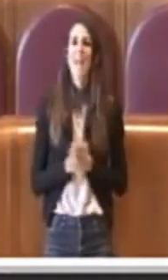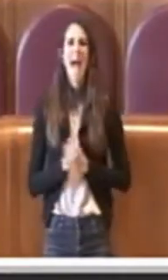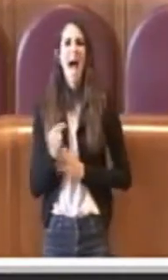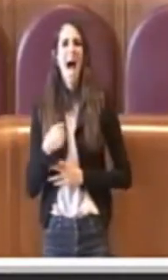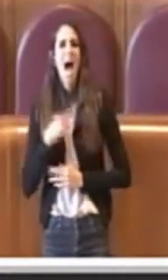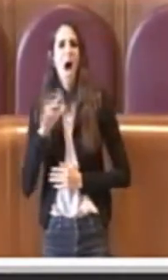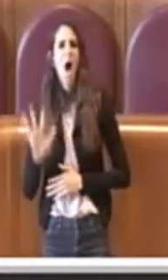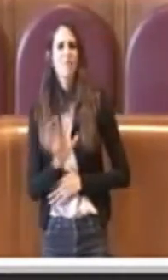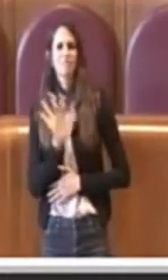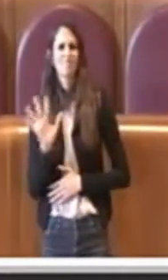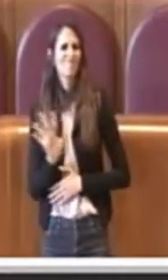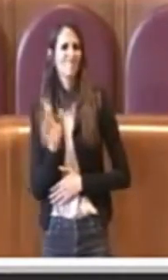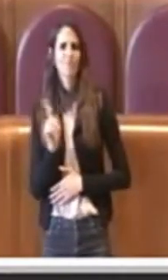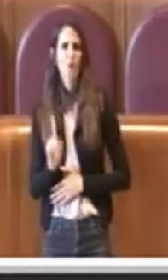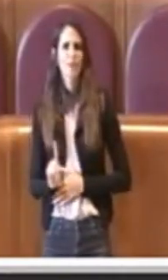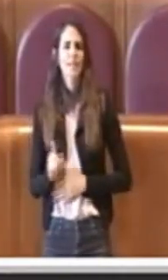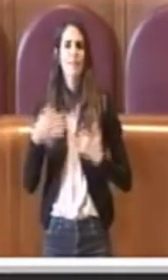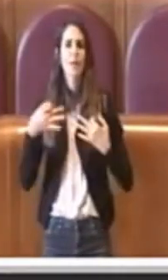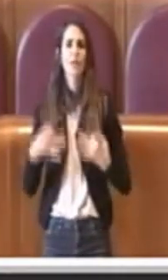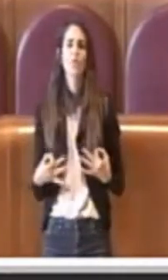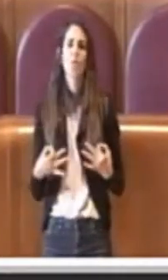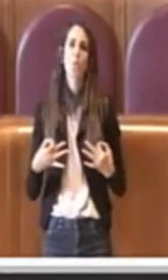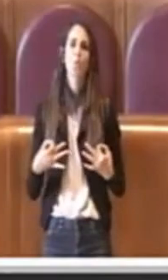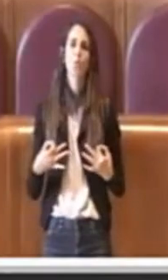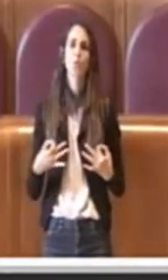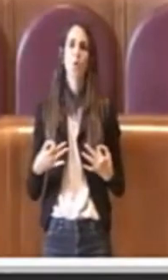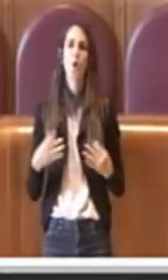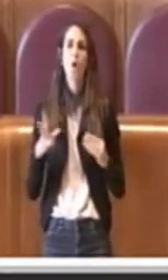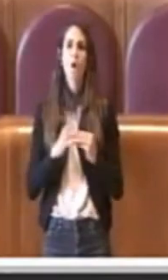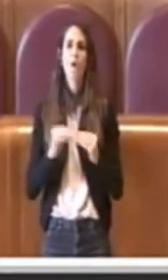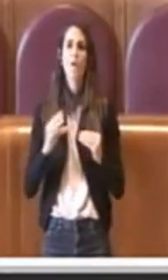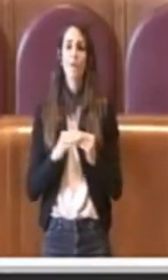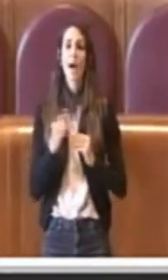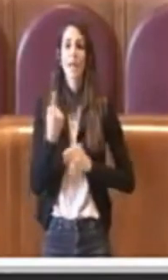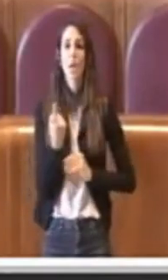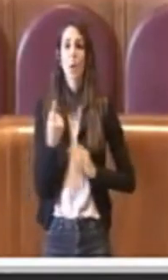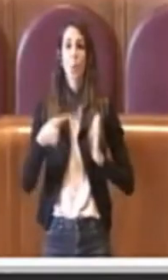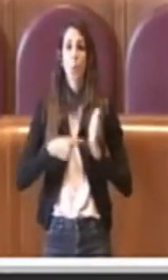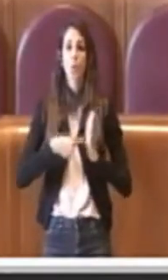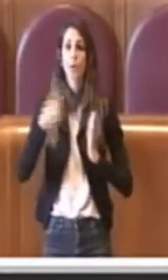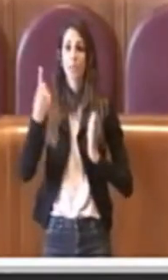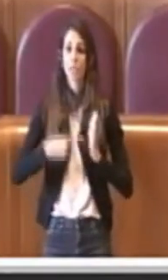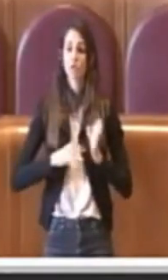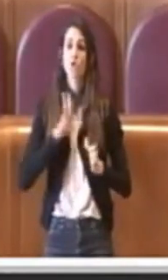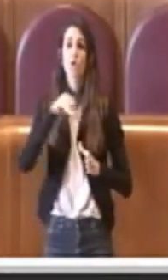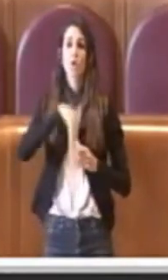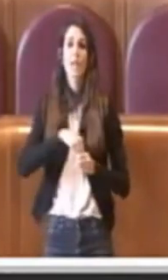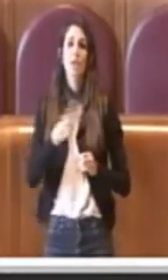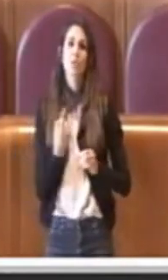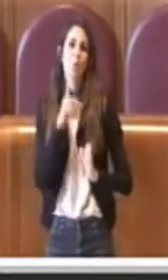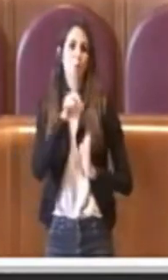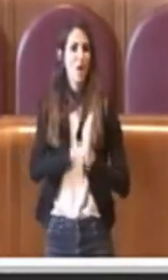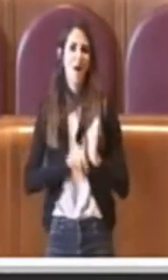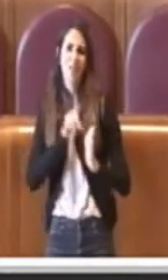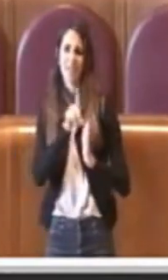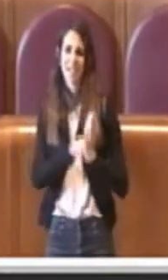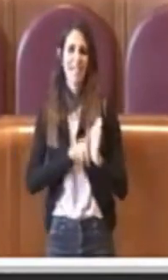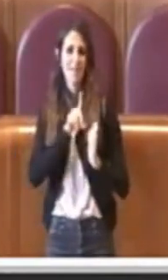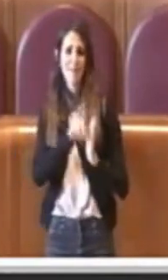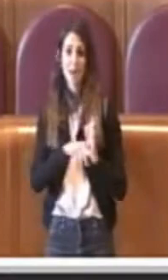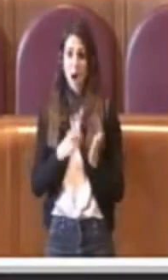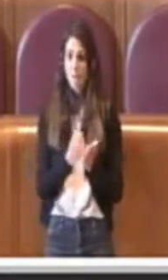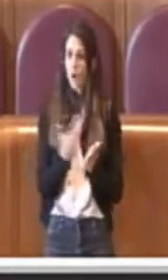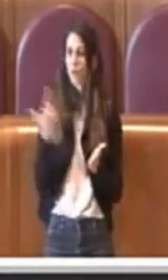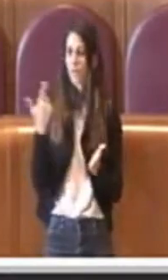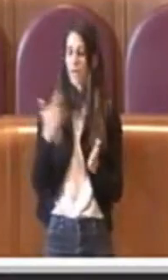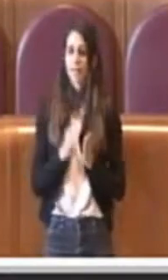l'idea di poter mettere un ordine del giorno all'interno di una delibera del genere pertanto visto che noi